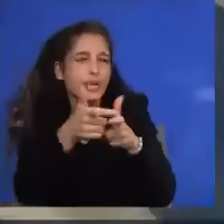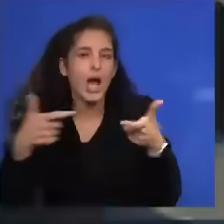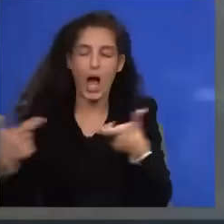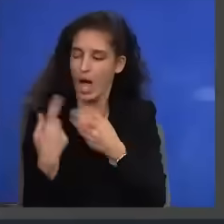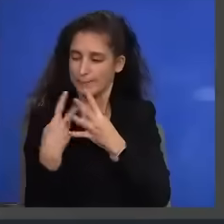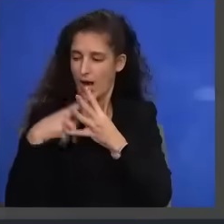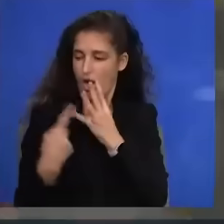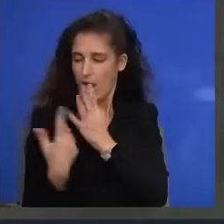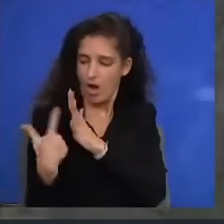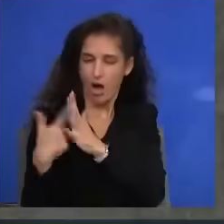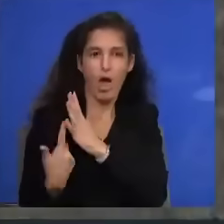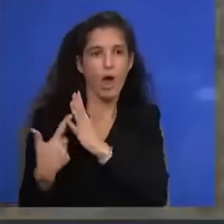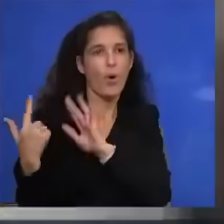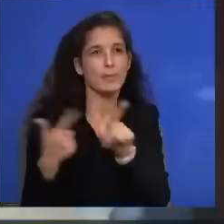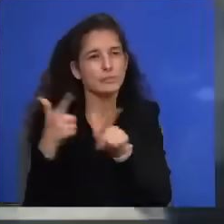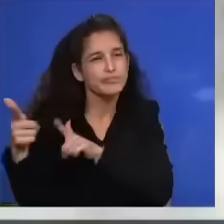בצוות.